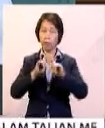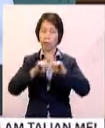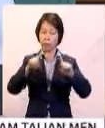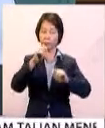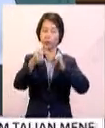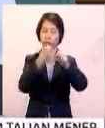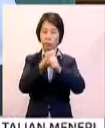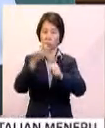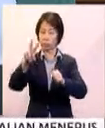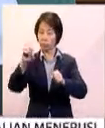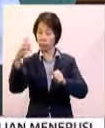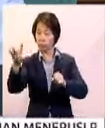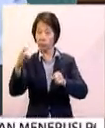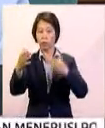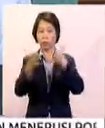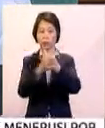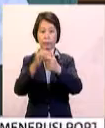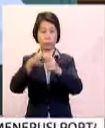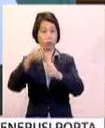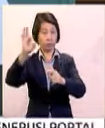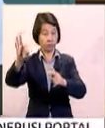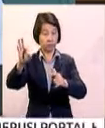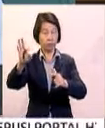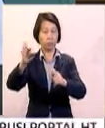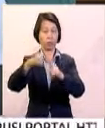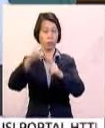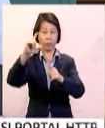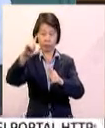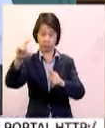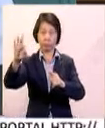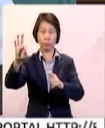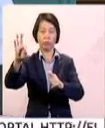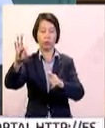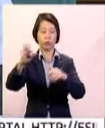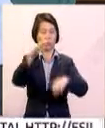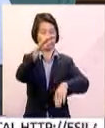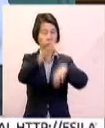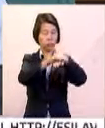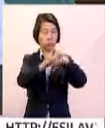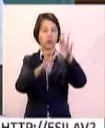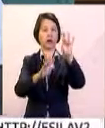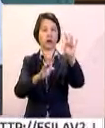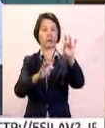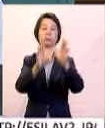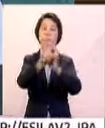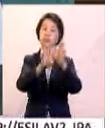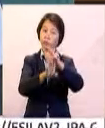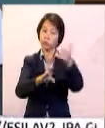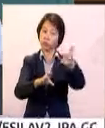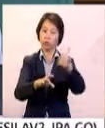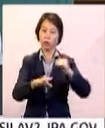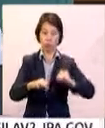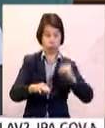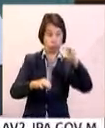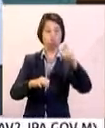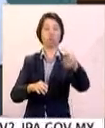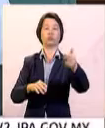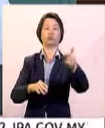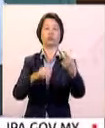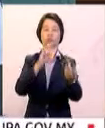2018 sampai bulan September saja kita telah menah bilion dan saya percay sat angka yang